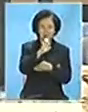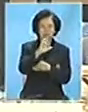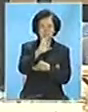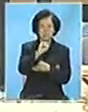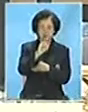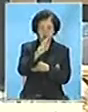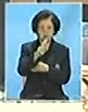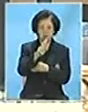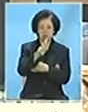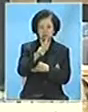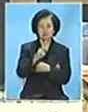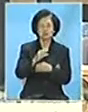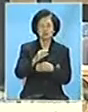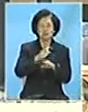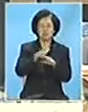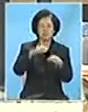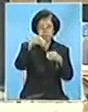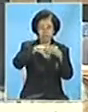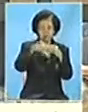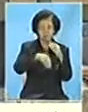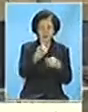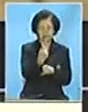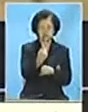คะแนน1บัตรนะคะ